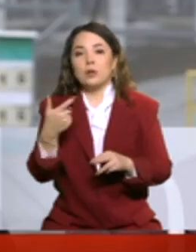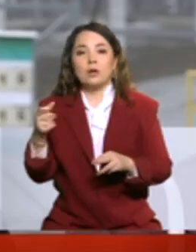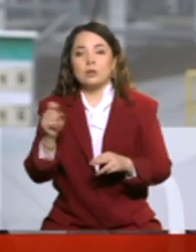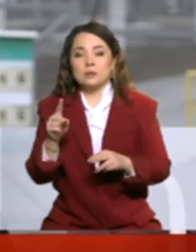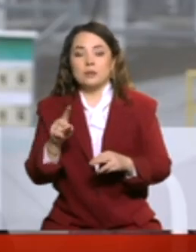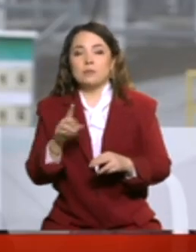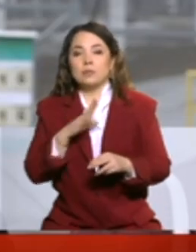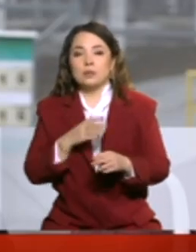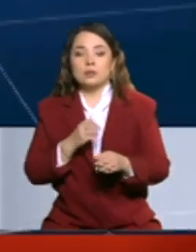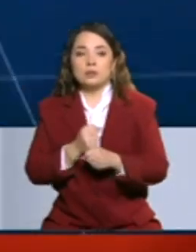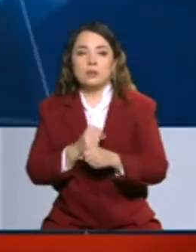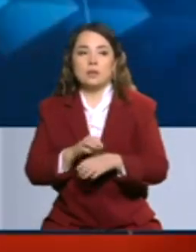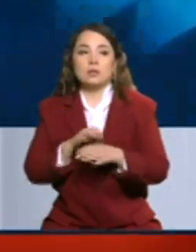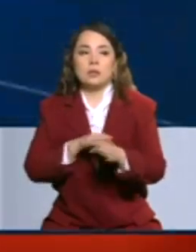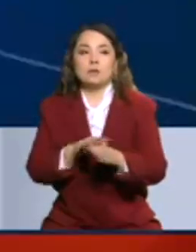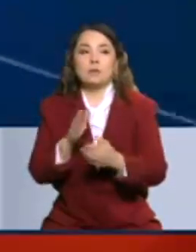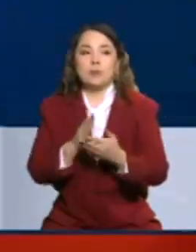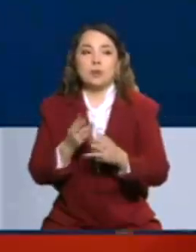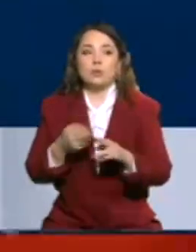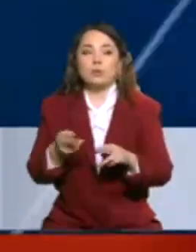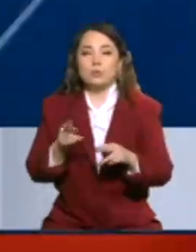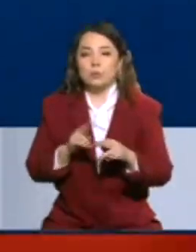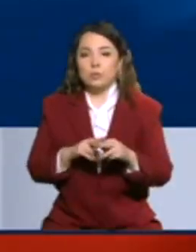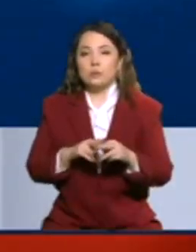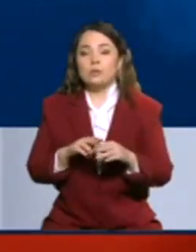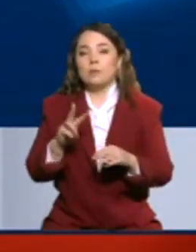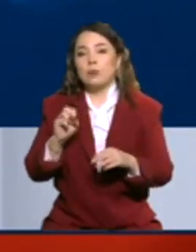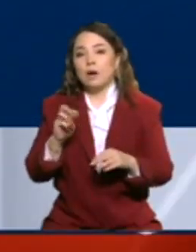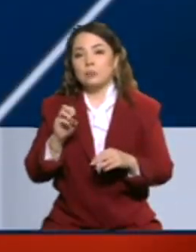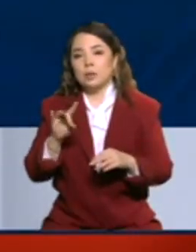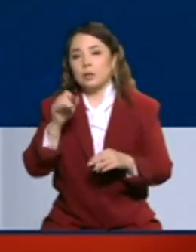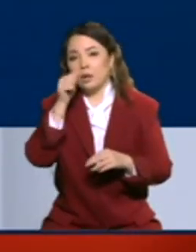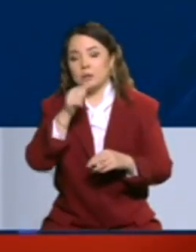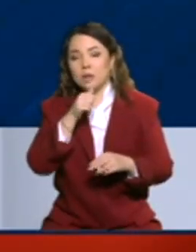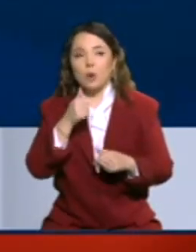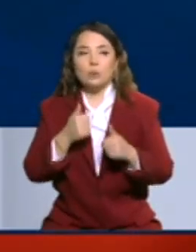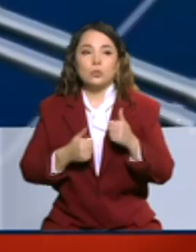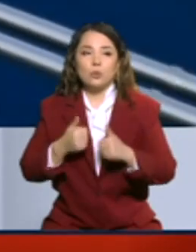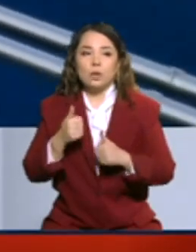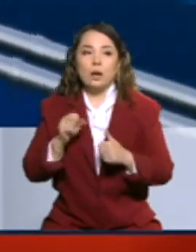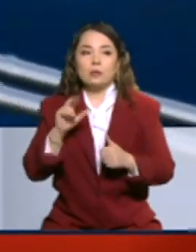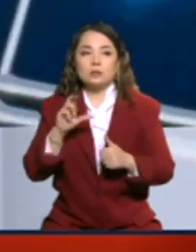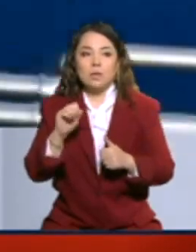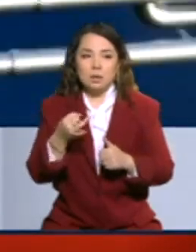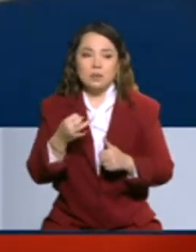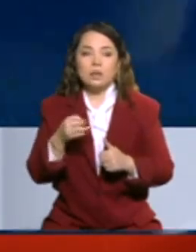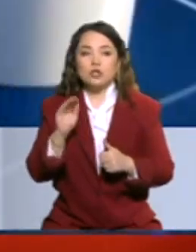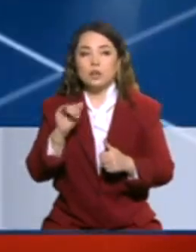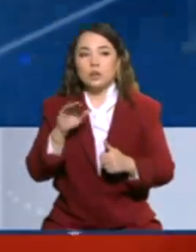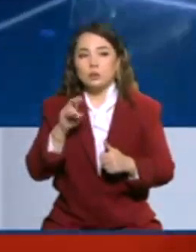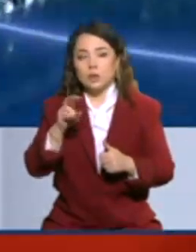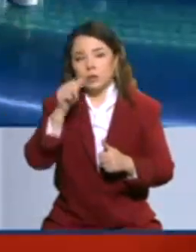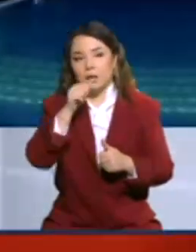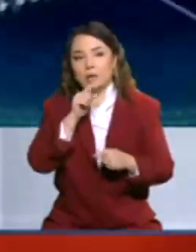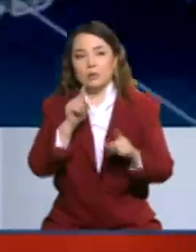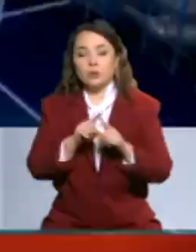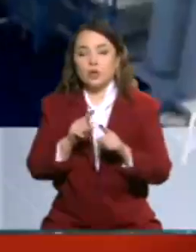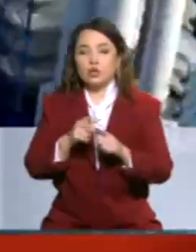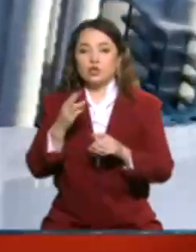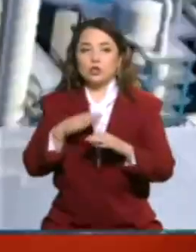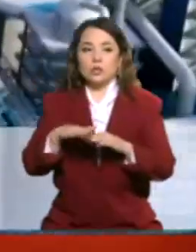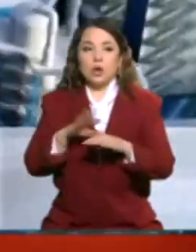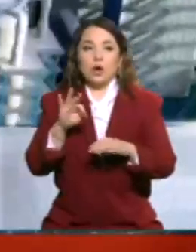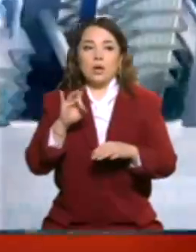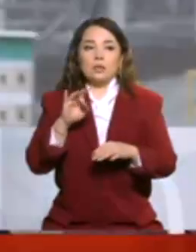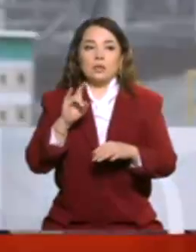кен орнын іске қостық. Яғни мамыр айында оңтүстік Ақсай, желтоқсан айының басында шығыс